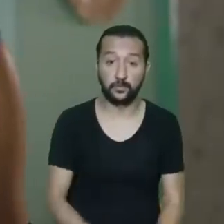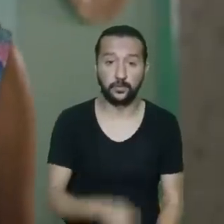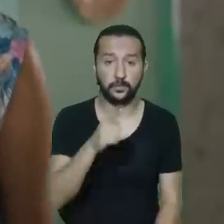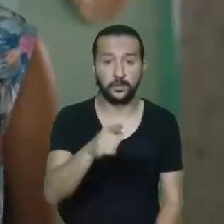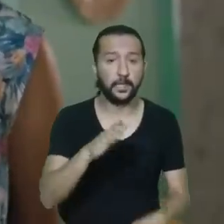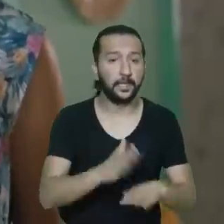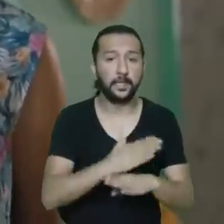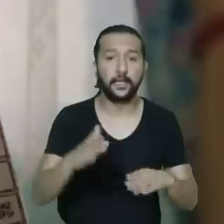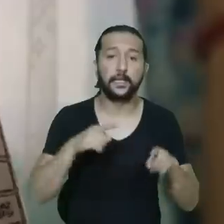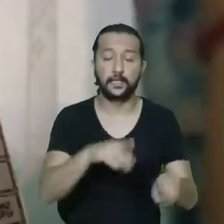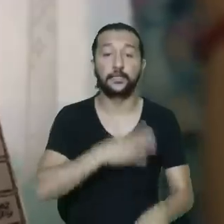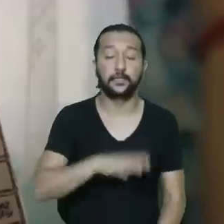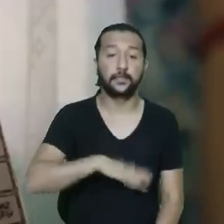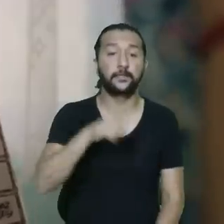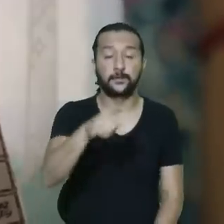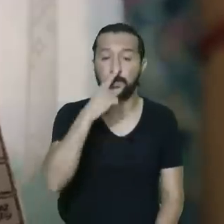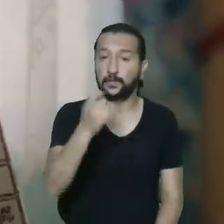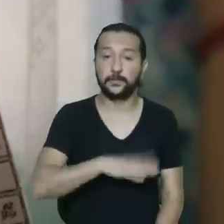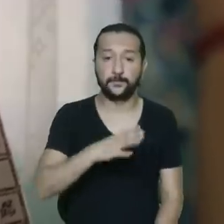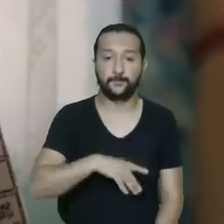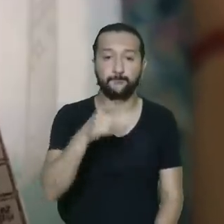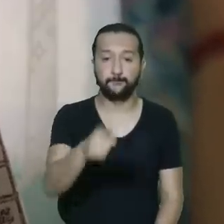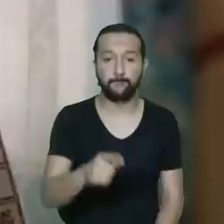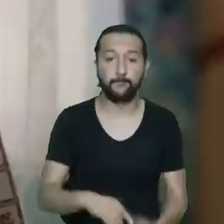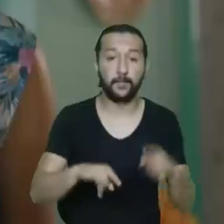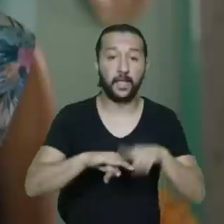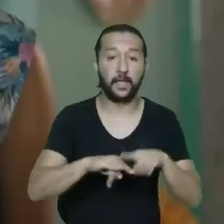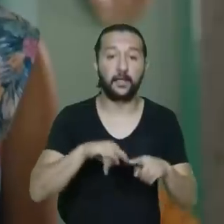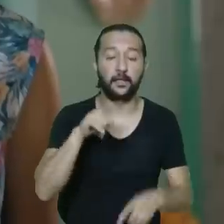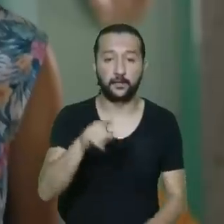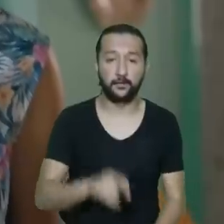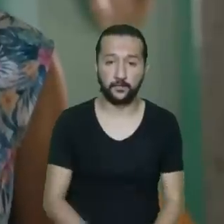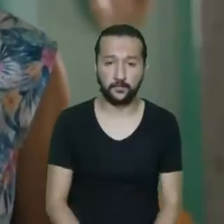Sen ne peşindesin ya? Ne peşindesin? Helga.